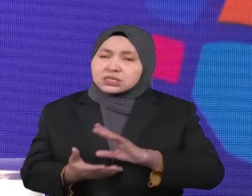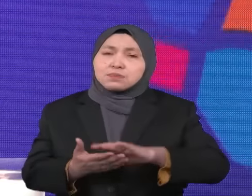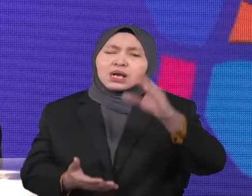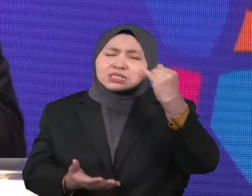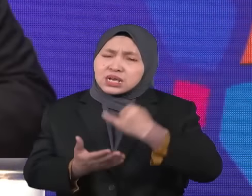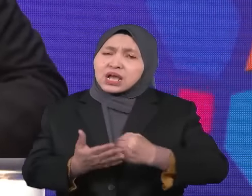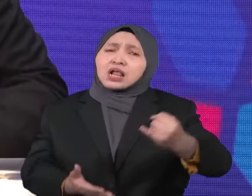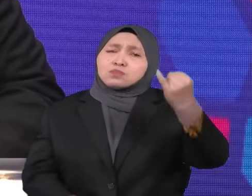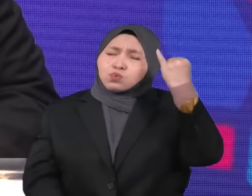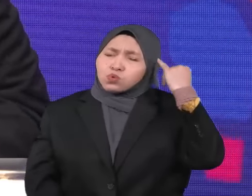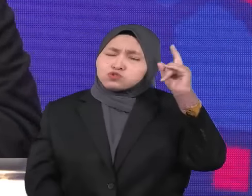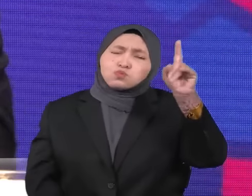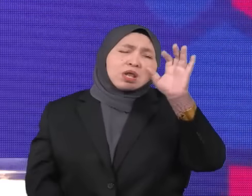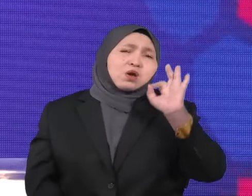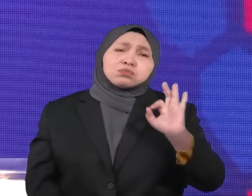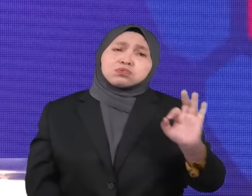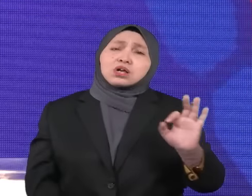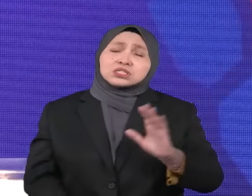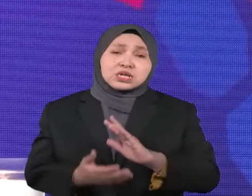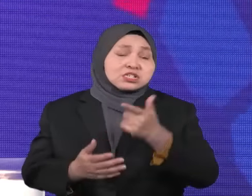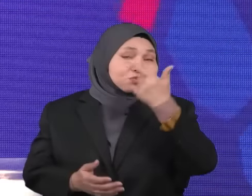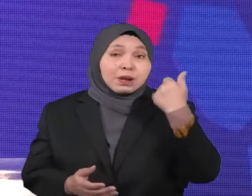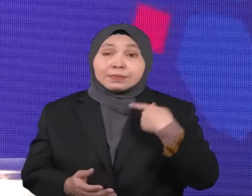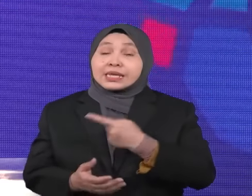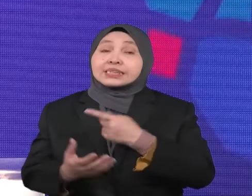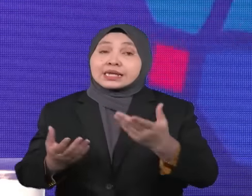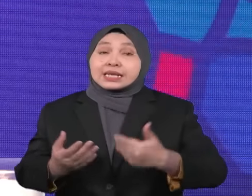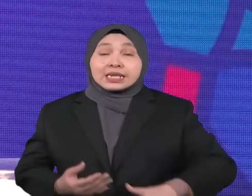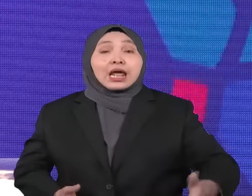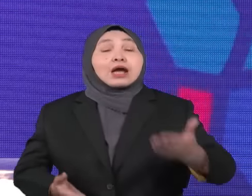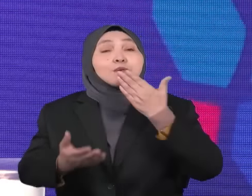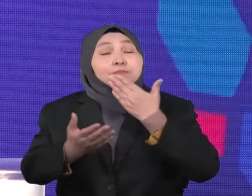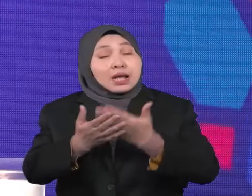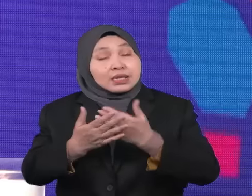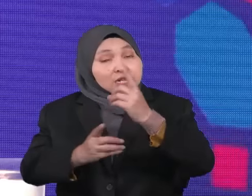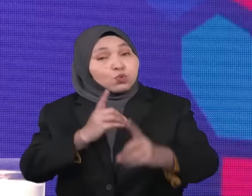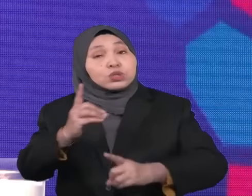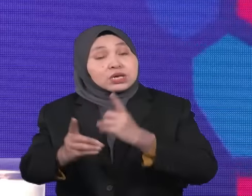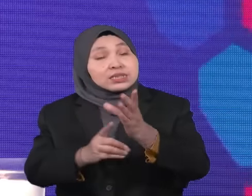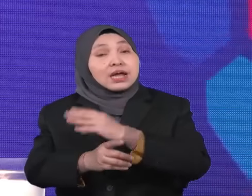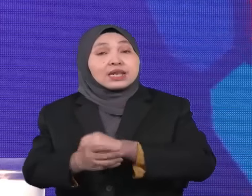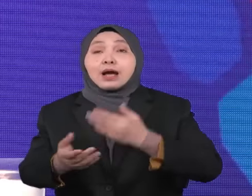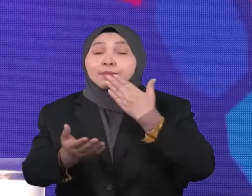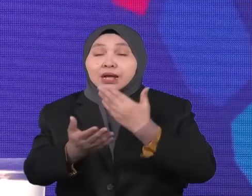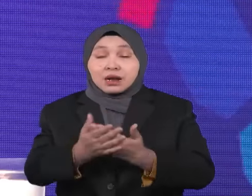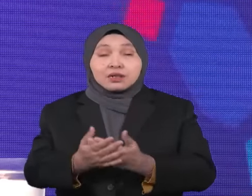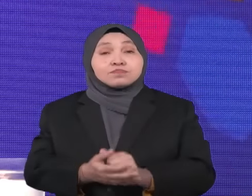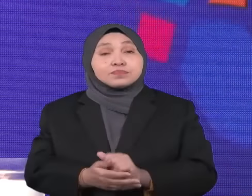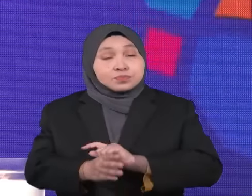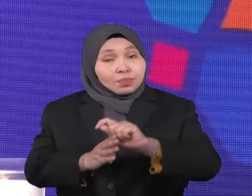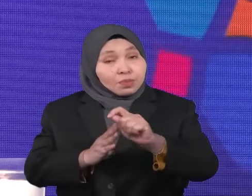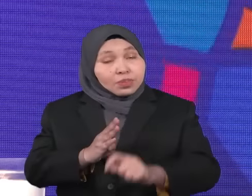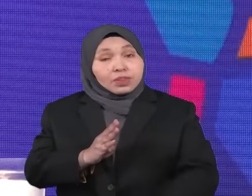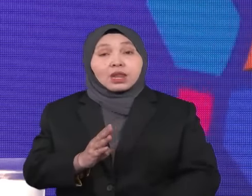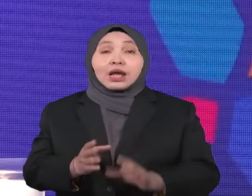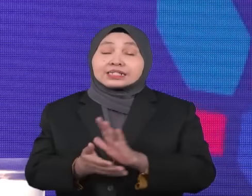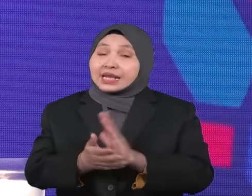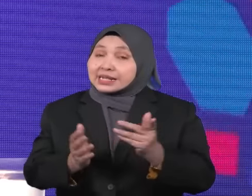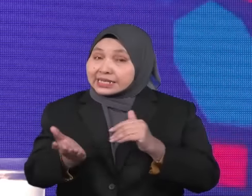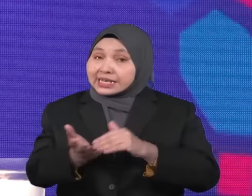Ilmu, subhanallah. Baik. Jadi sebab kita apa? Sebab kita nak hasanah fi dunia wal akhirah. Baik dunia, baik akhirat. Sekali lagi kita